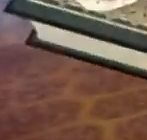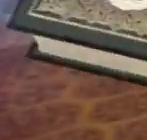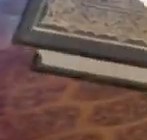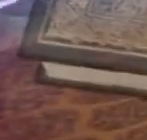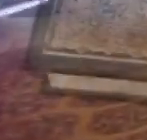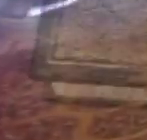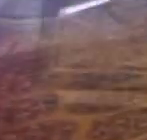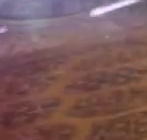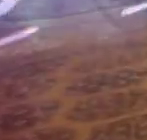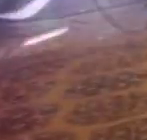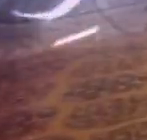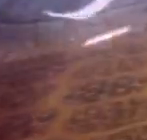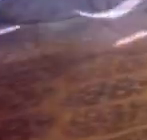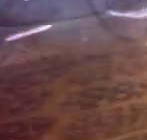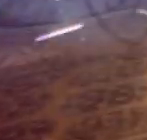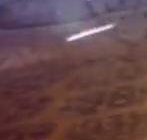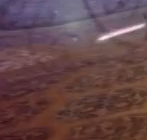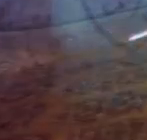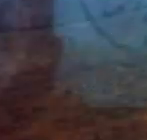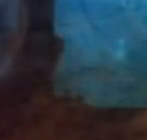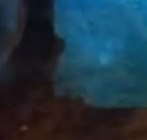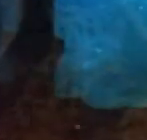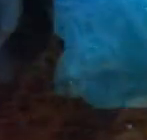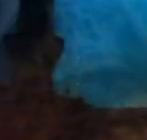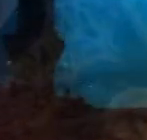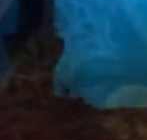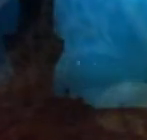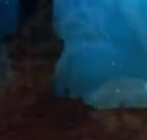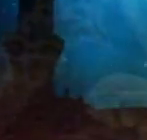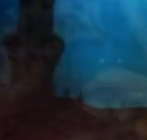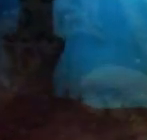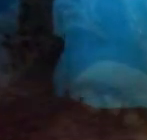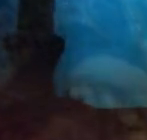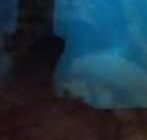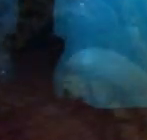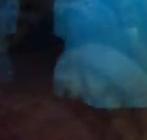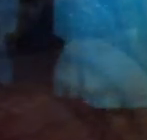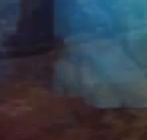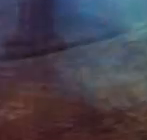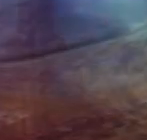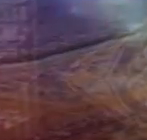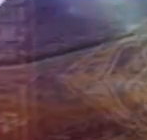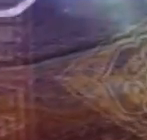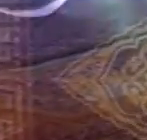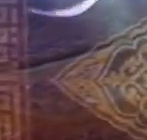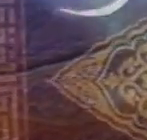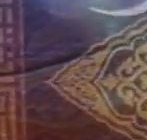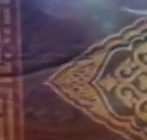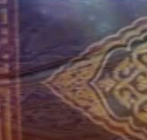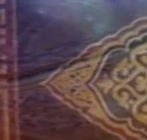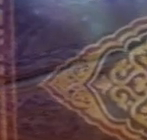شجر رسول احتلم فأفداه بعض الناس بوجوب الغسل اغتسل